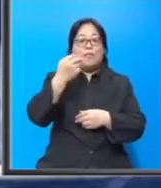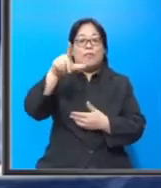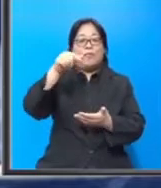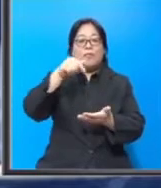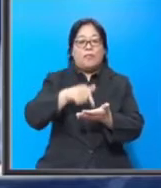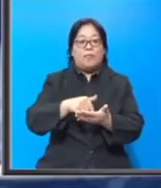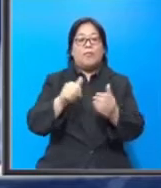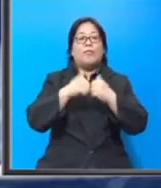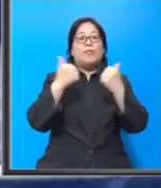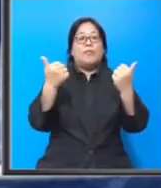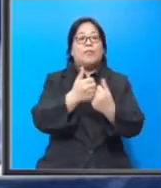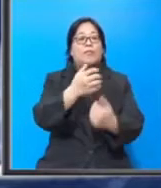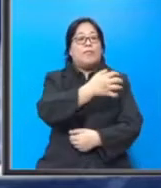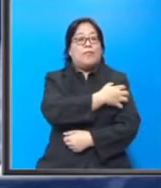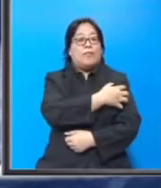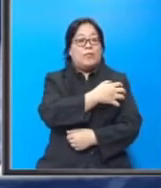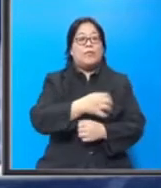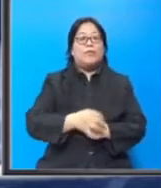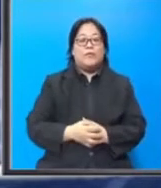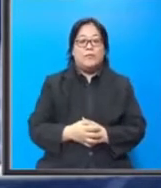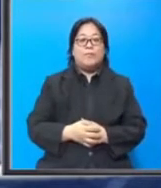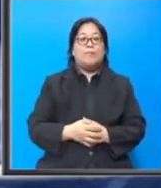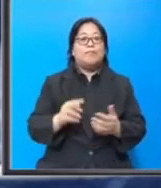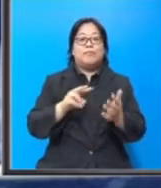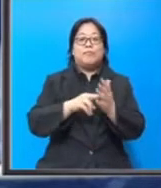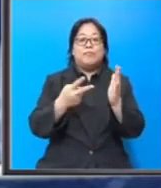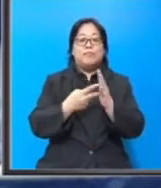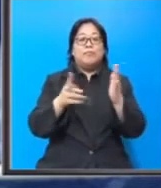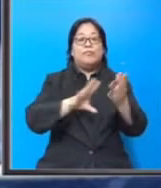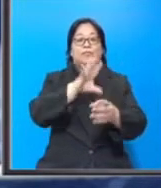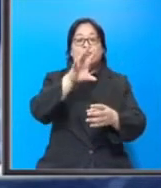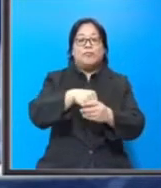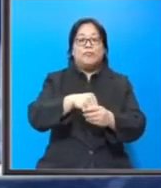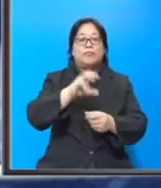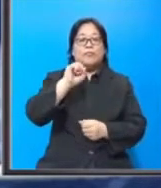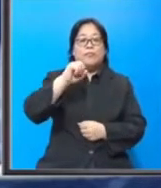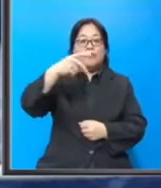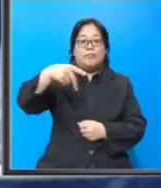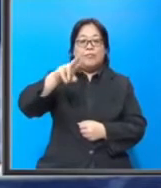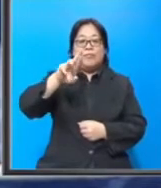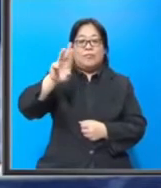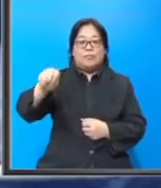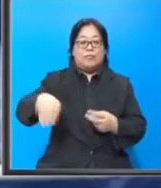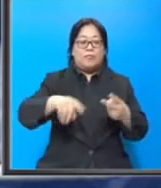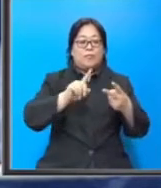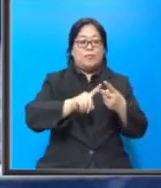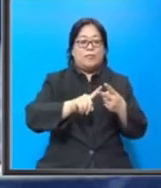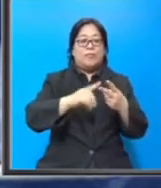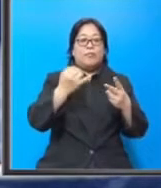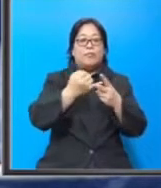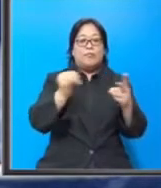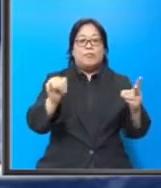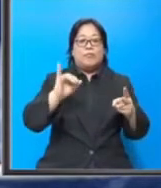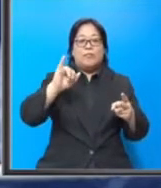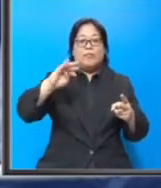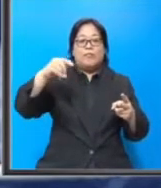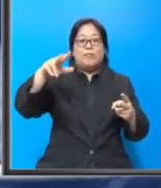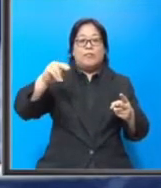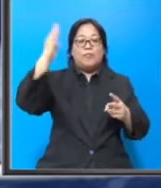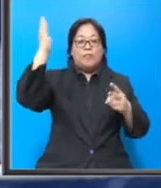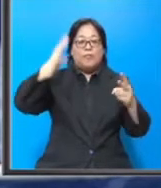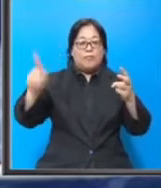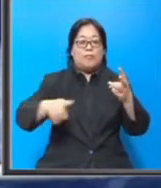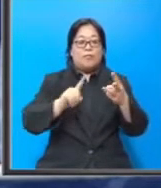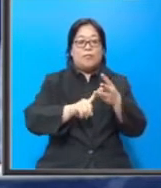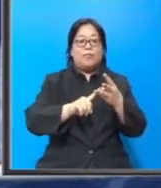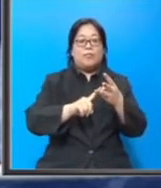ini agensi penguatkuasa yang dimaksudkan merangkumi SPRM, Jabatan Immigration Malaysia,